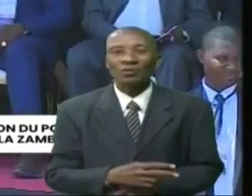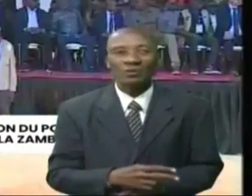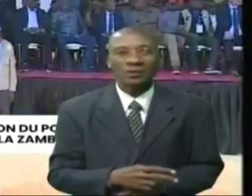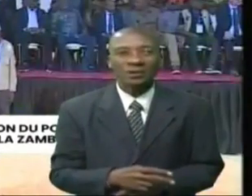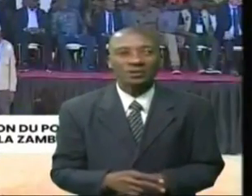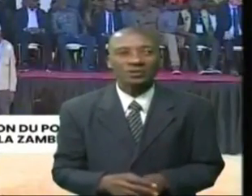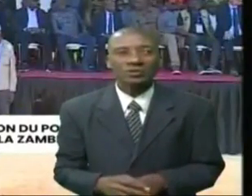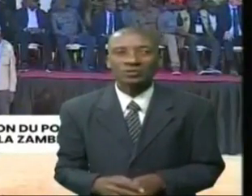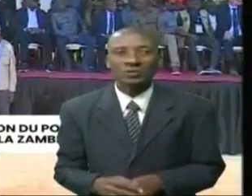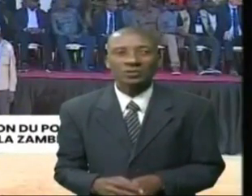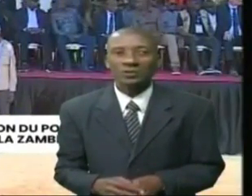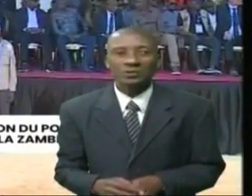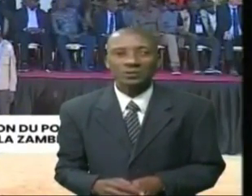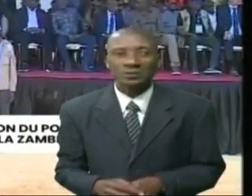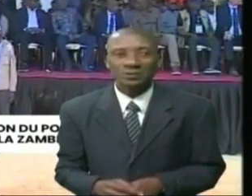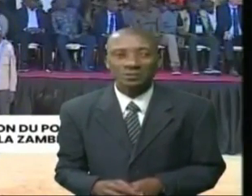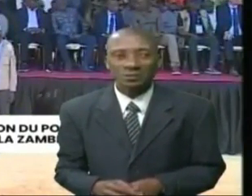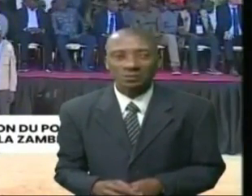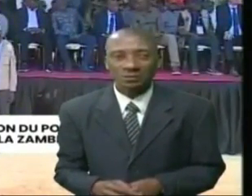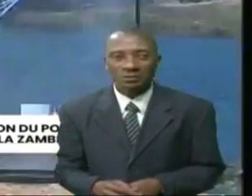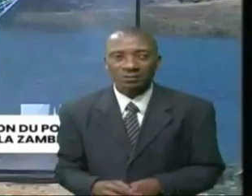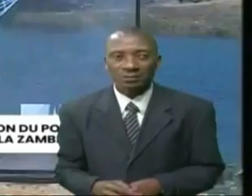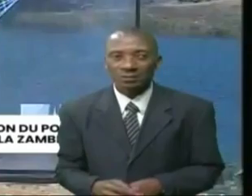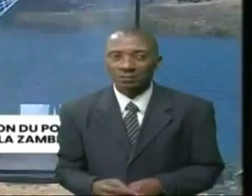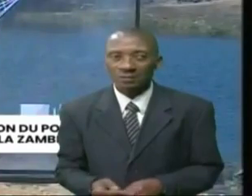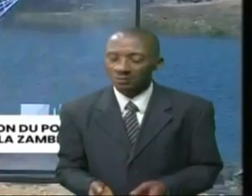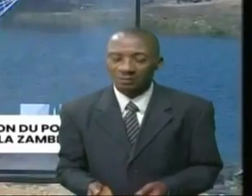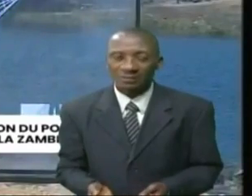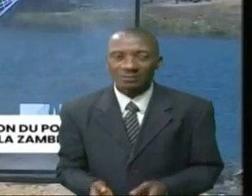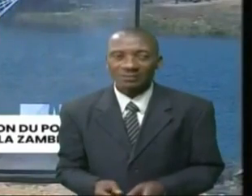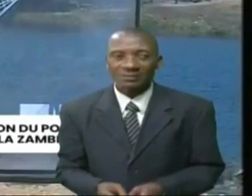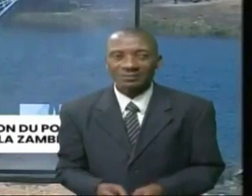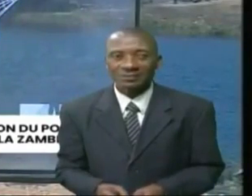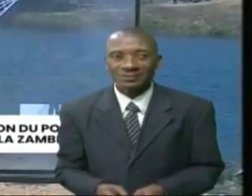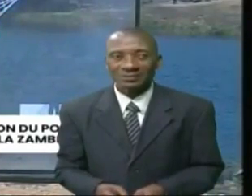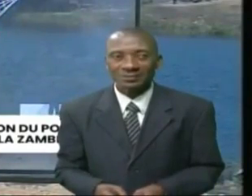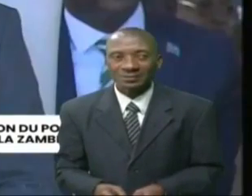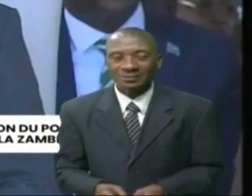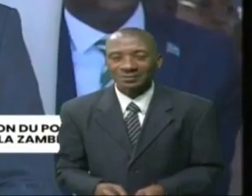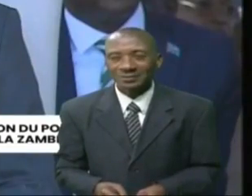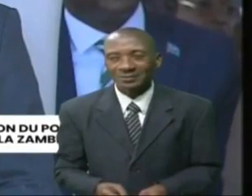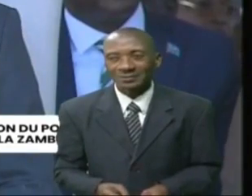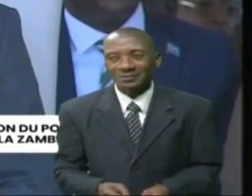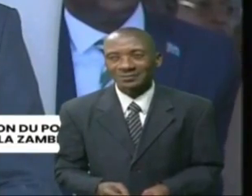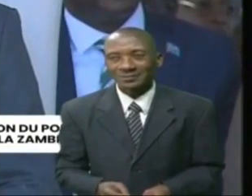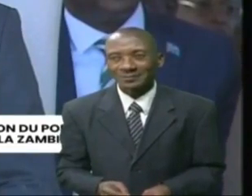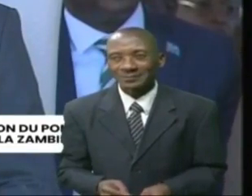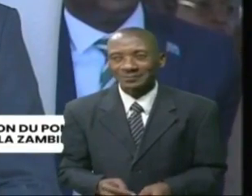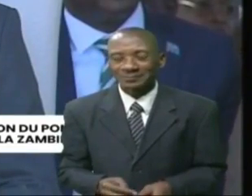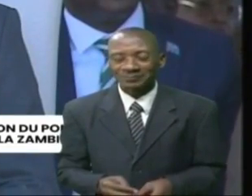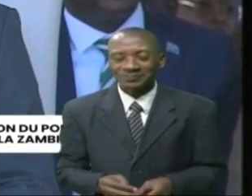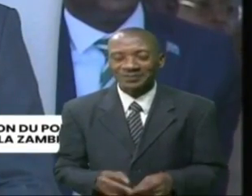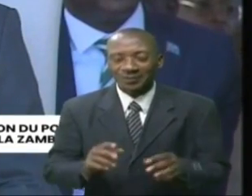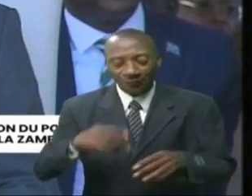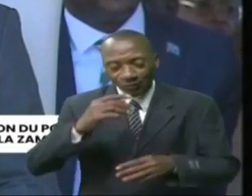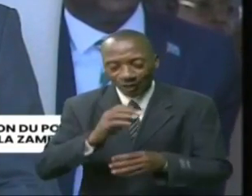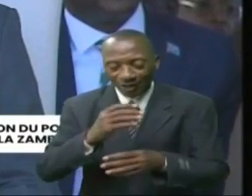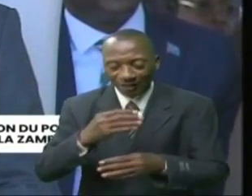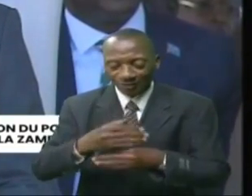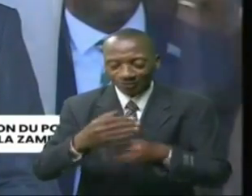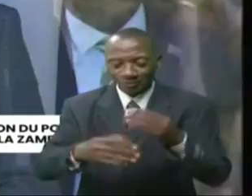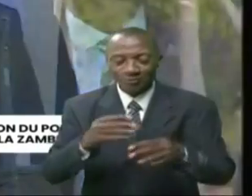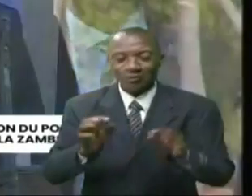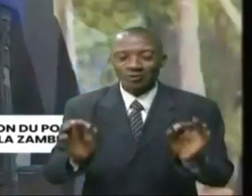Zambie. Leurs Excellences, avant toute chose, qu'il me soit permis, au nom de la population du